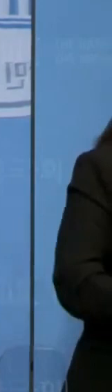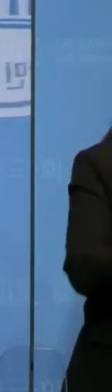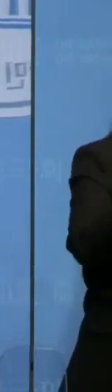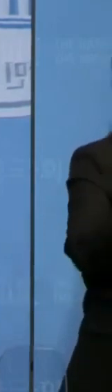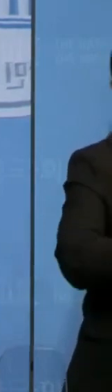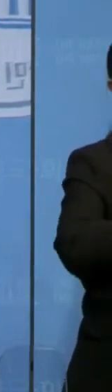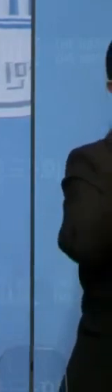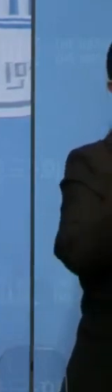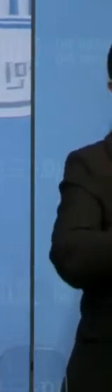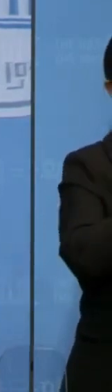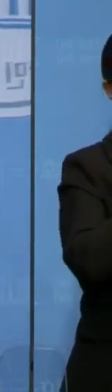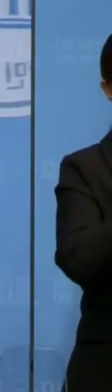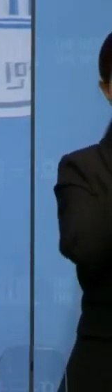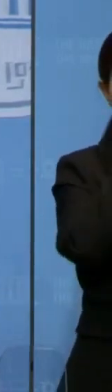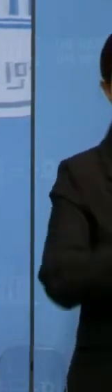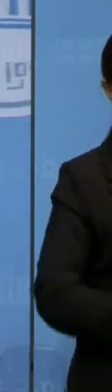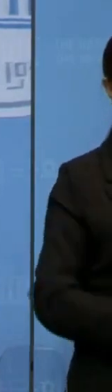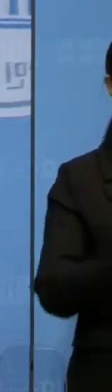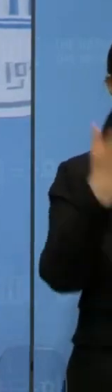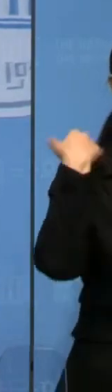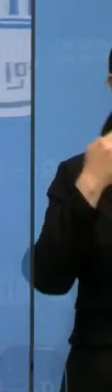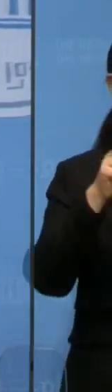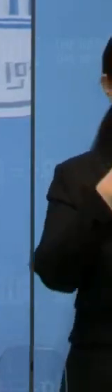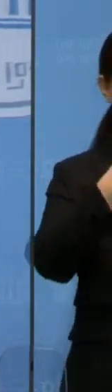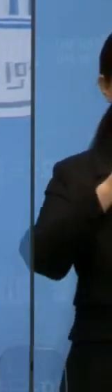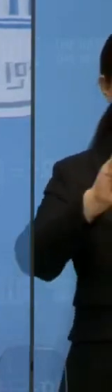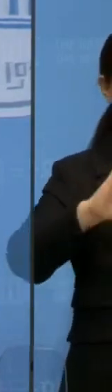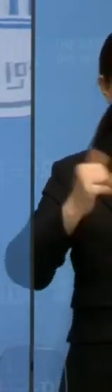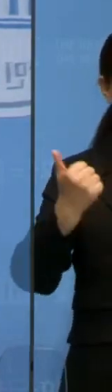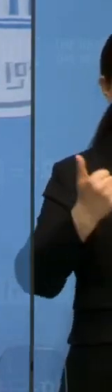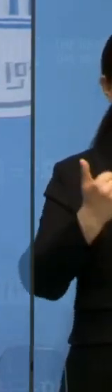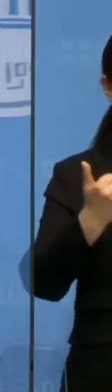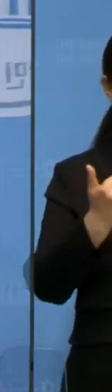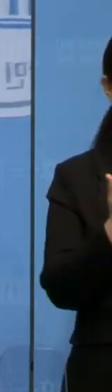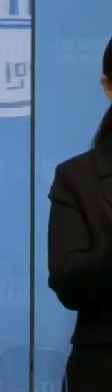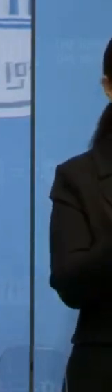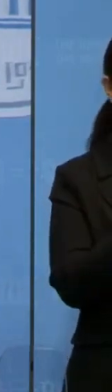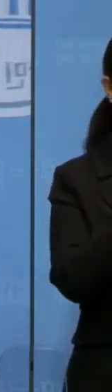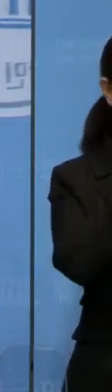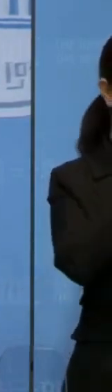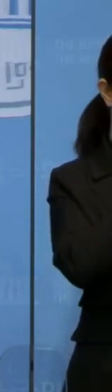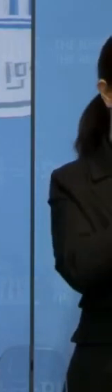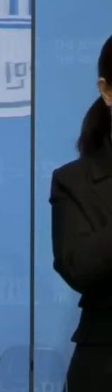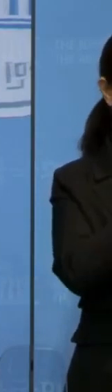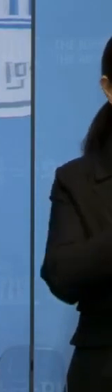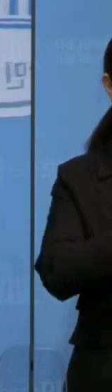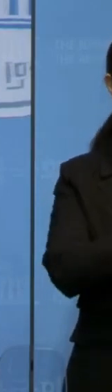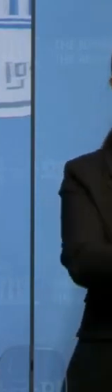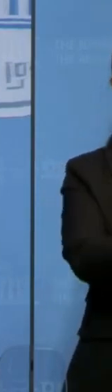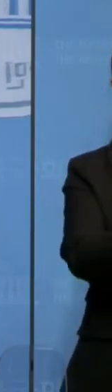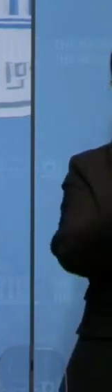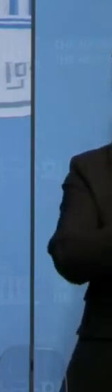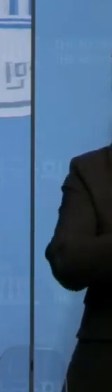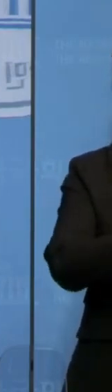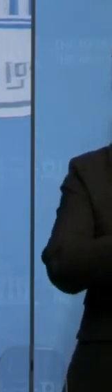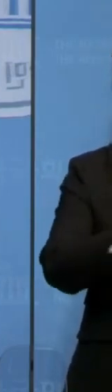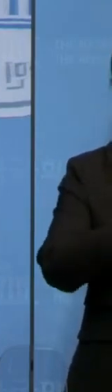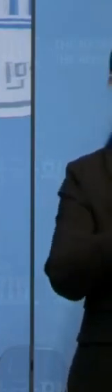20대의 국회에 원내대표 시절 문재인 정부 개혁의 초석을 닦았습니다